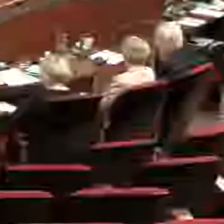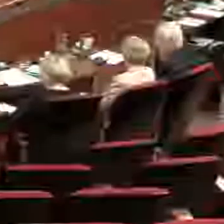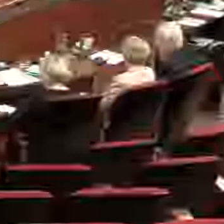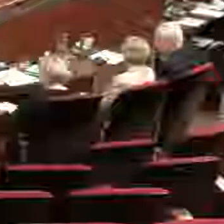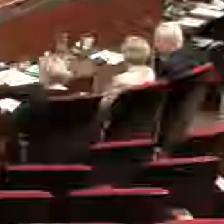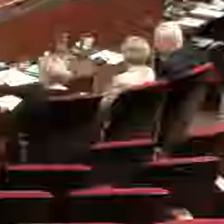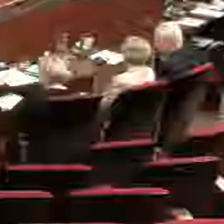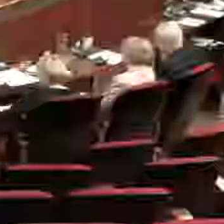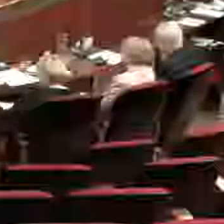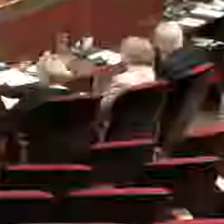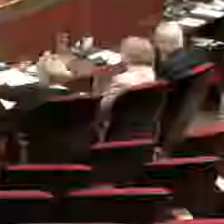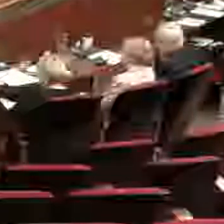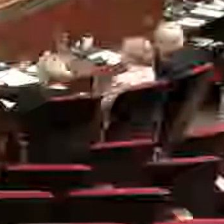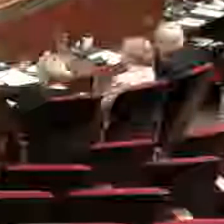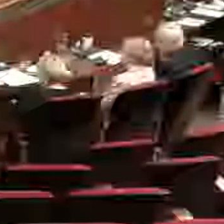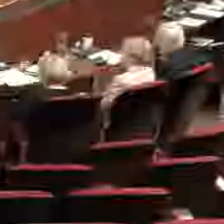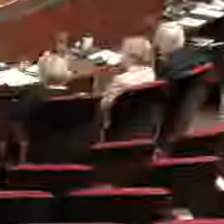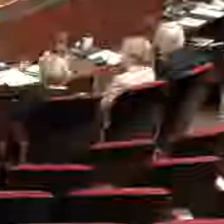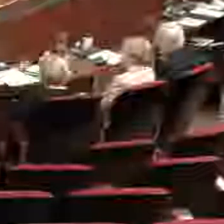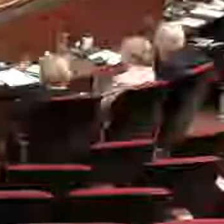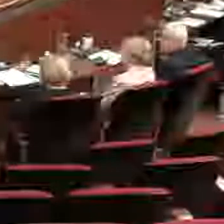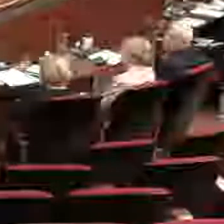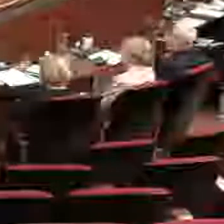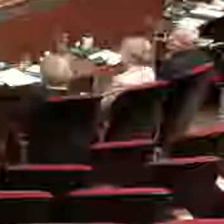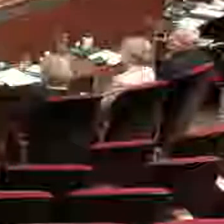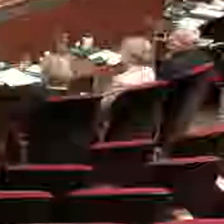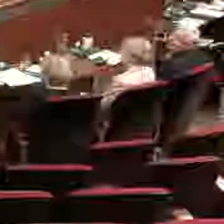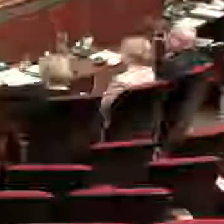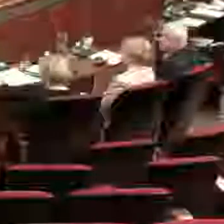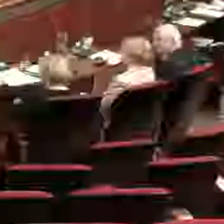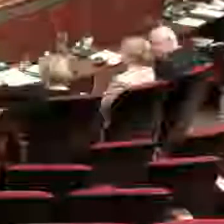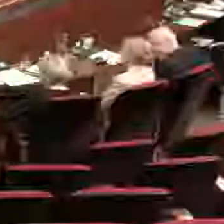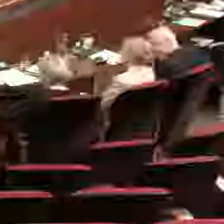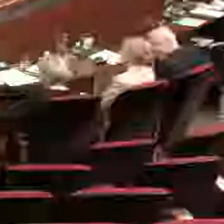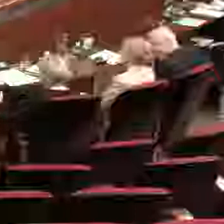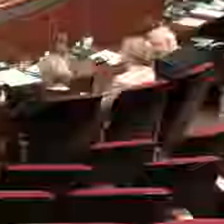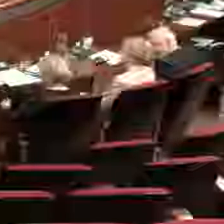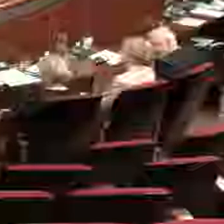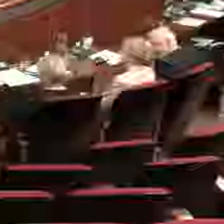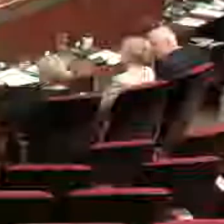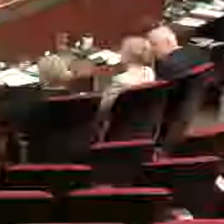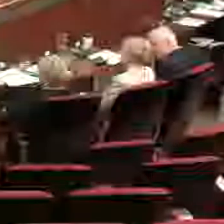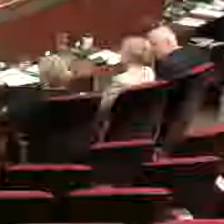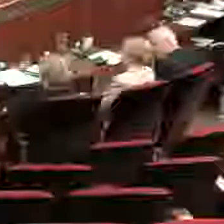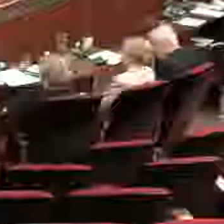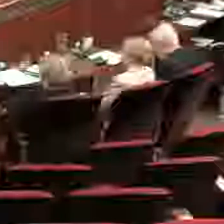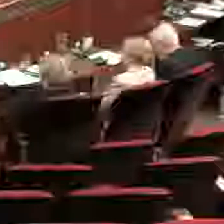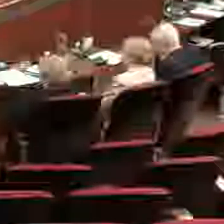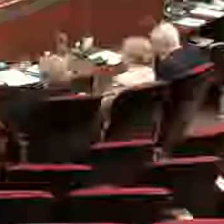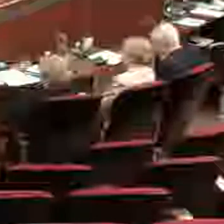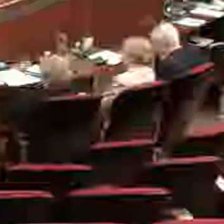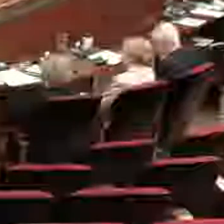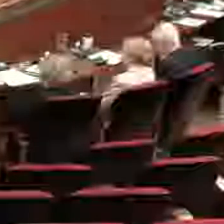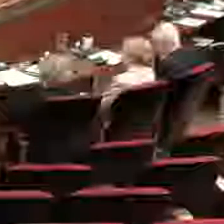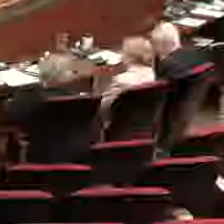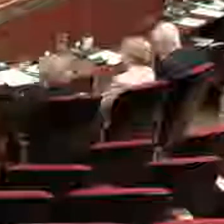Serdecznie witam radnego Rady Powiatu w Pile, przewodniczącego Klubu Radnych Koalicji Obywatelskiej Rady